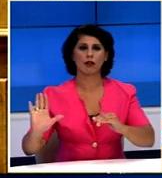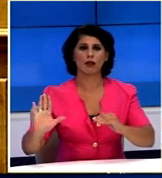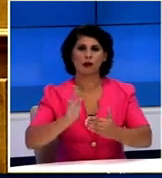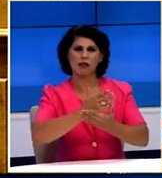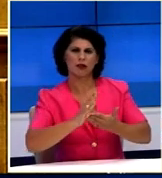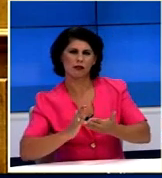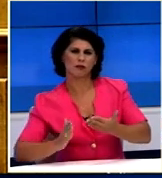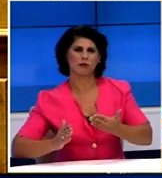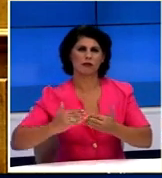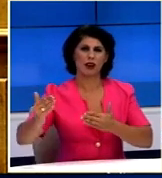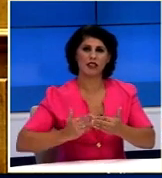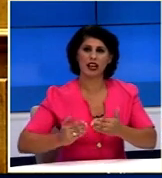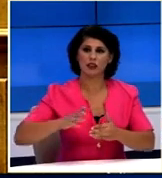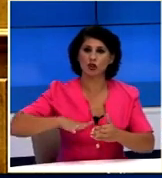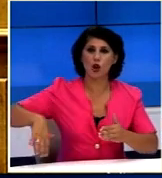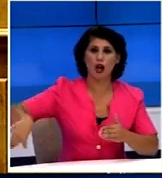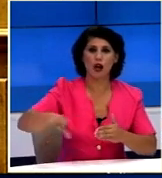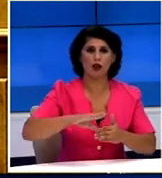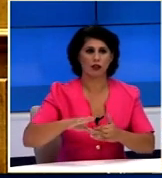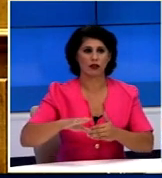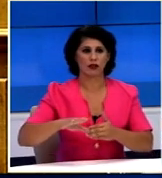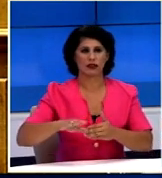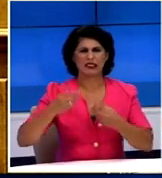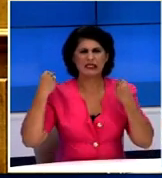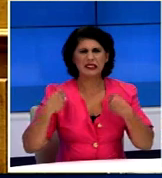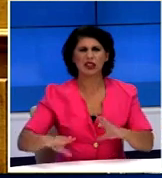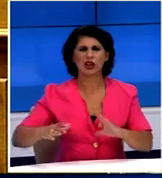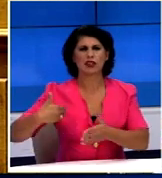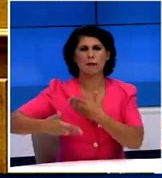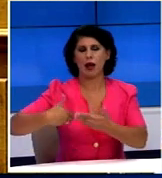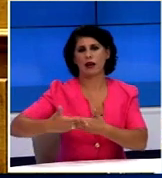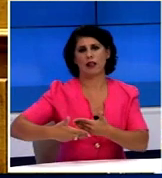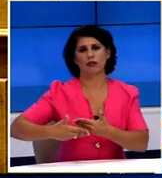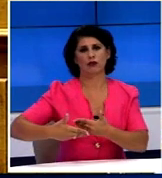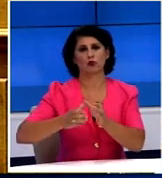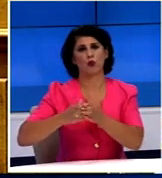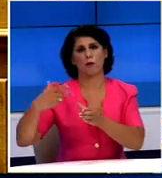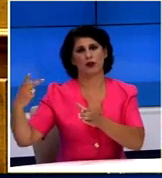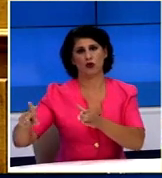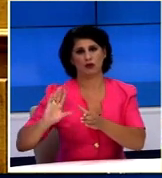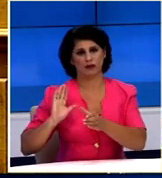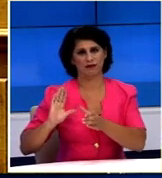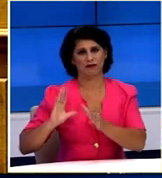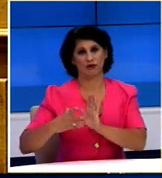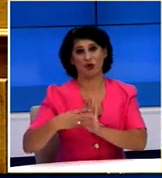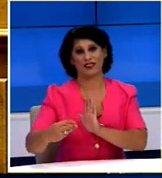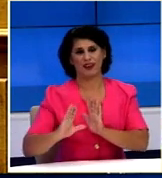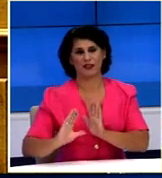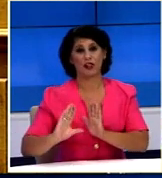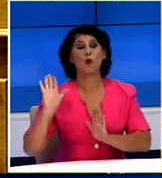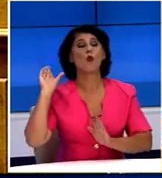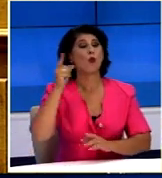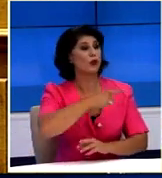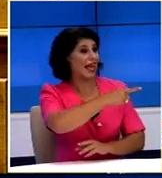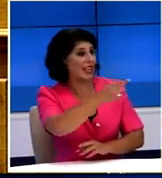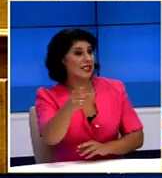λαό. Μιμούμενοι τις χειρότερες παραδόσεις της παράταξής σας. Ξέρετε κάτι, ούτε εσείς ούτε κανένας σε αυτή εδώ